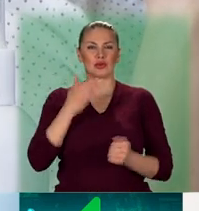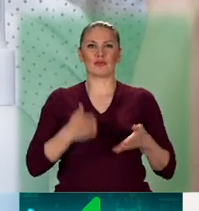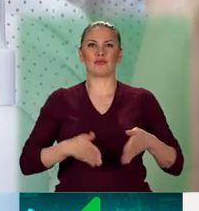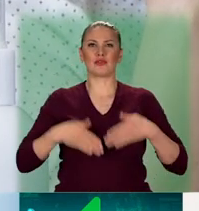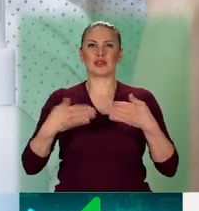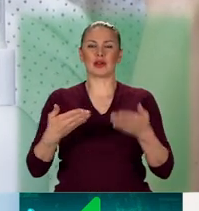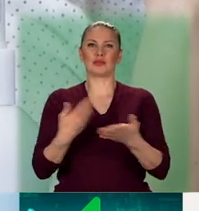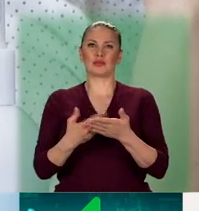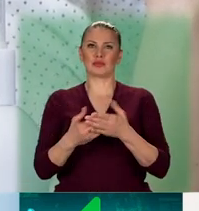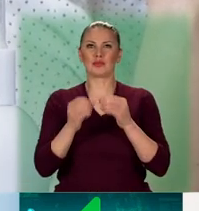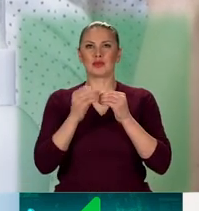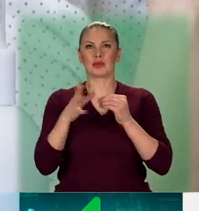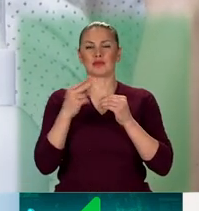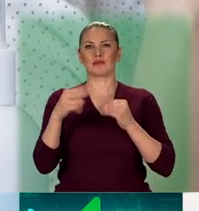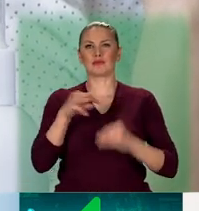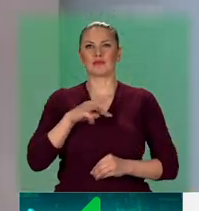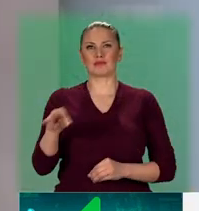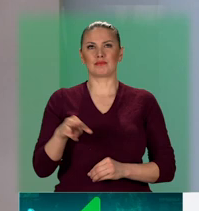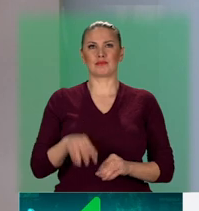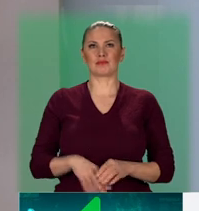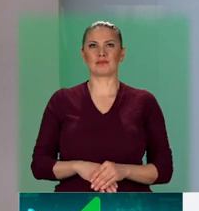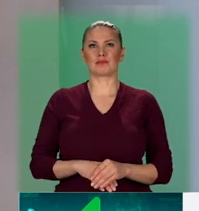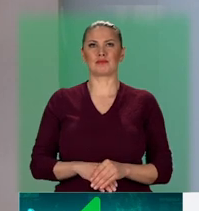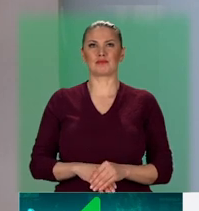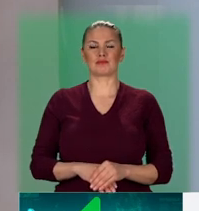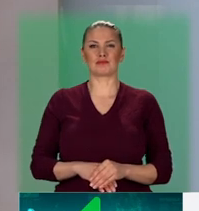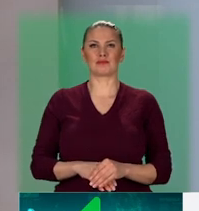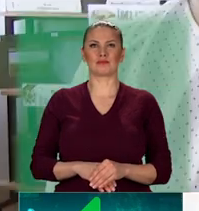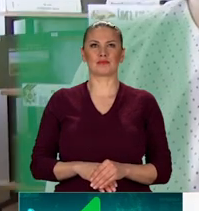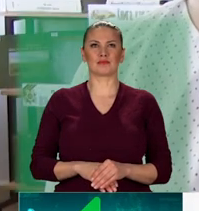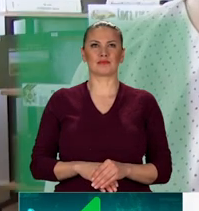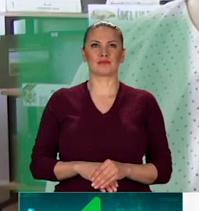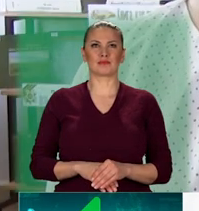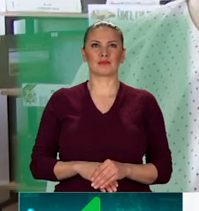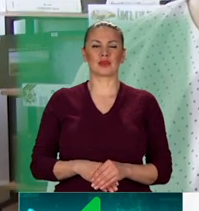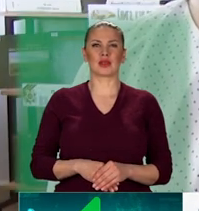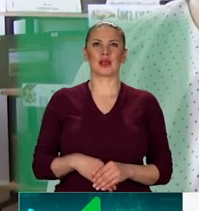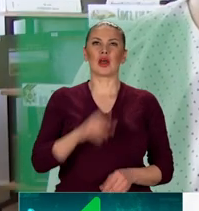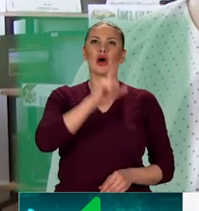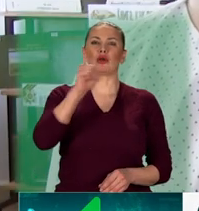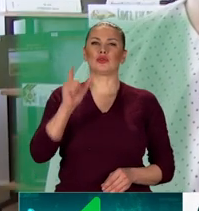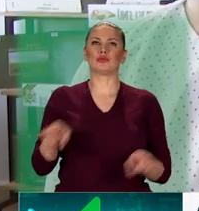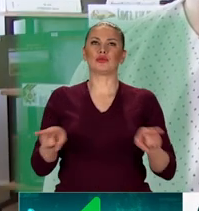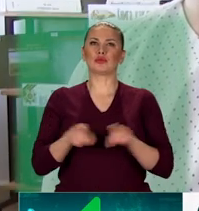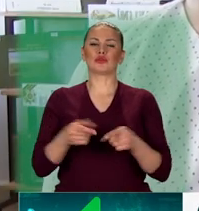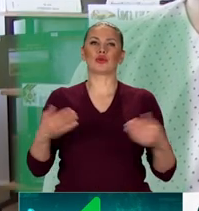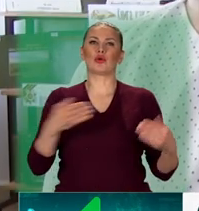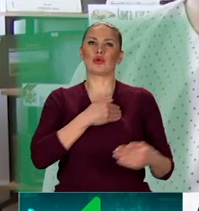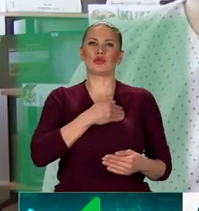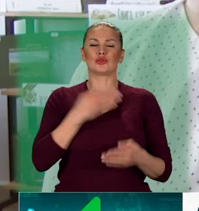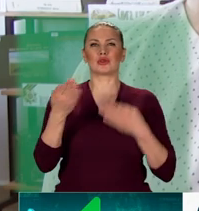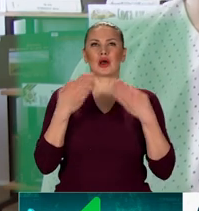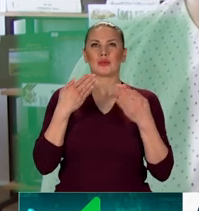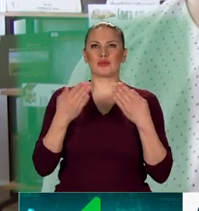созваниваемся в это же время, в 10 часов, и прочитаем с вами еще что-нибудь интересное. Им хочется общения, они живые люди, и мы и в этом